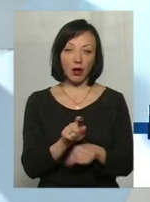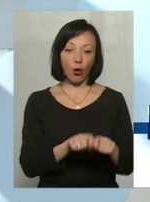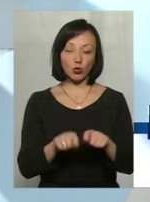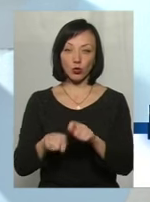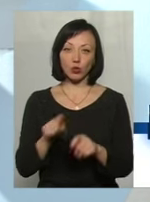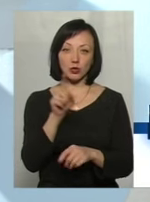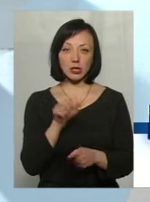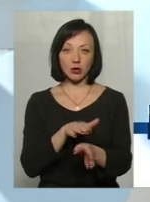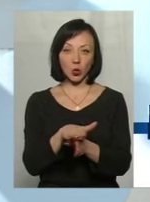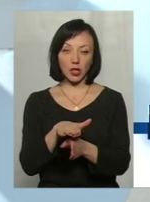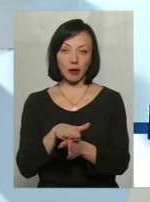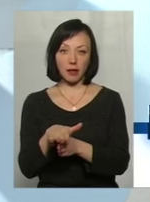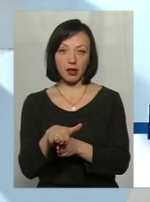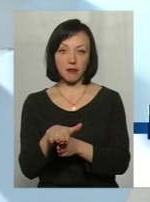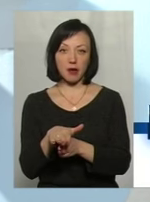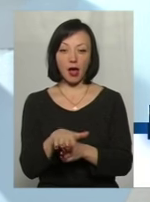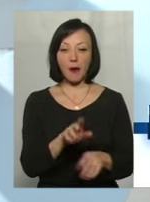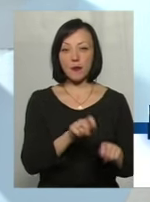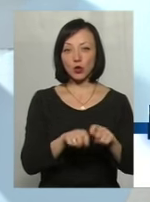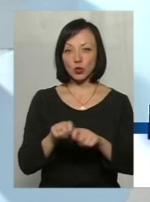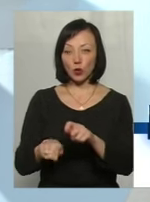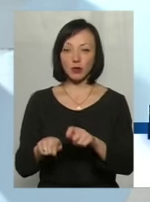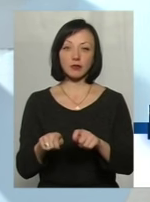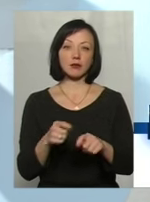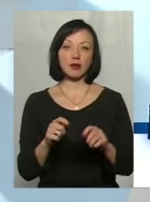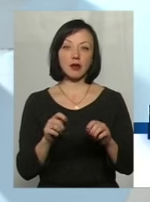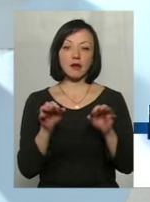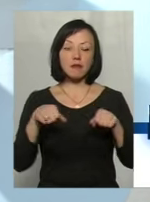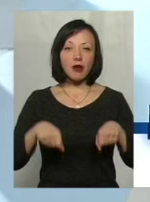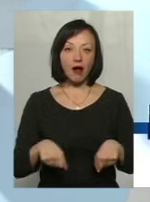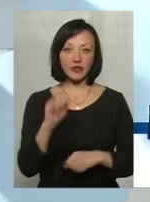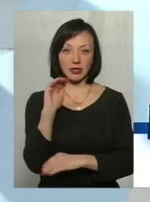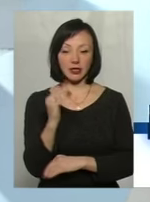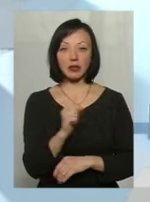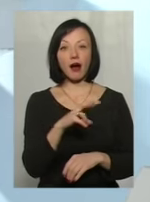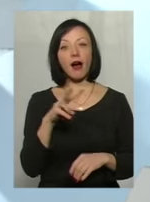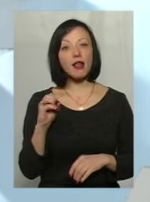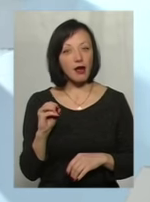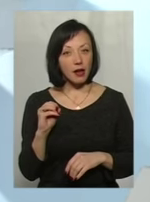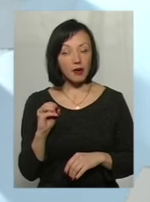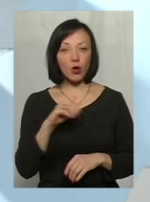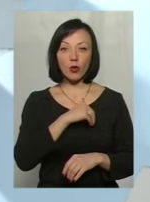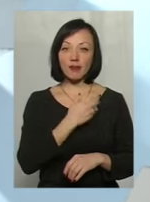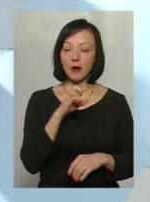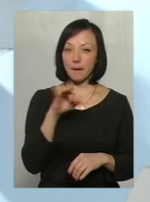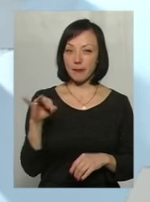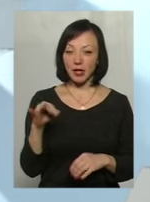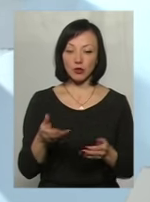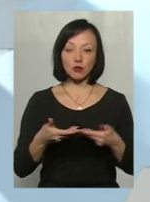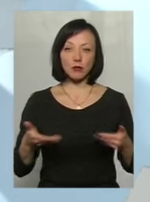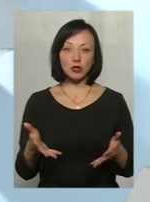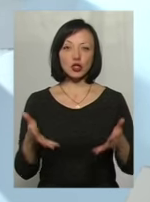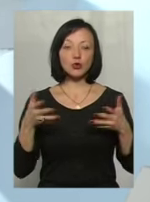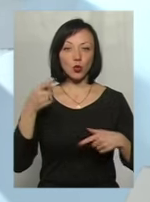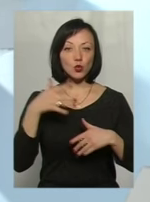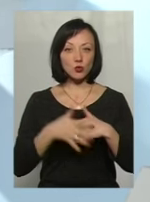за дотримання, моніторингу контролю за дотримання прав дитини. Але безумовно, я хотів би, щоб ми чітко розуміли і